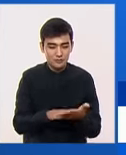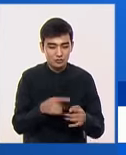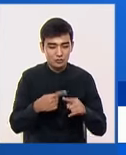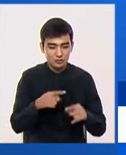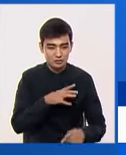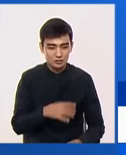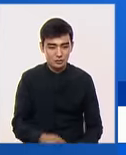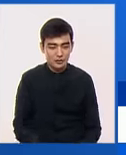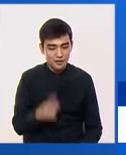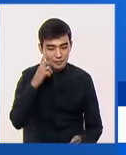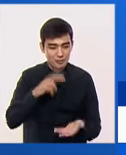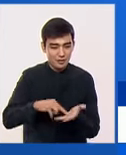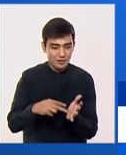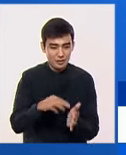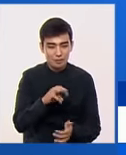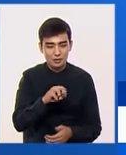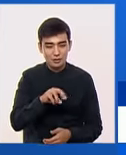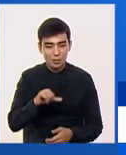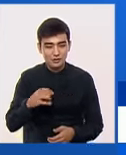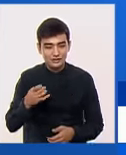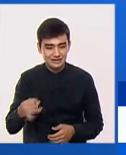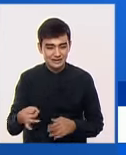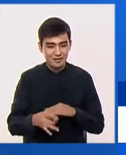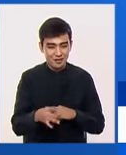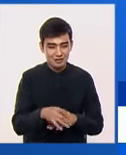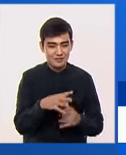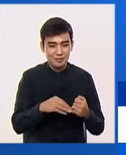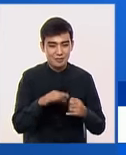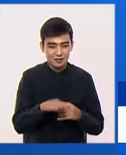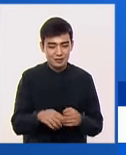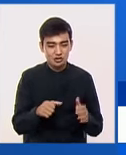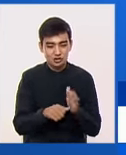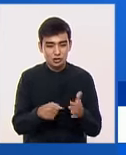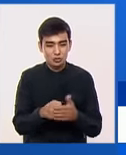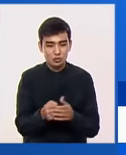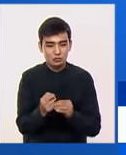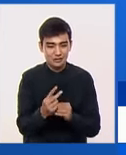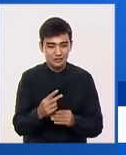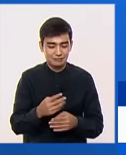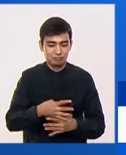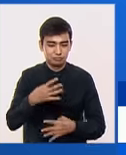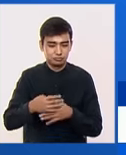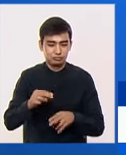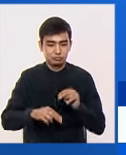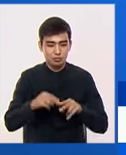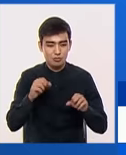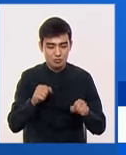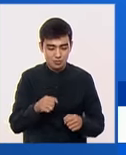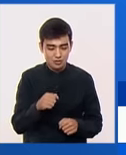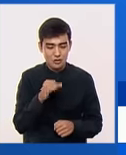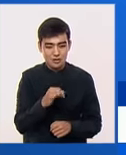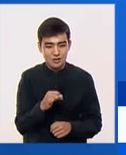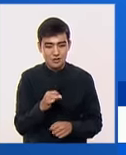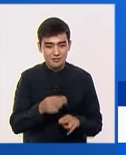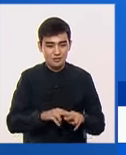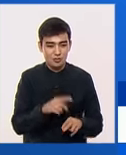проекту детальной планировки медеуского района участок расположен в зоне 6 12 ти этажной застройки согласно законодательству собственнику